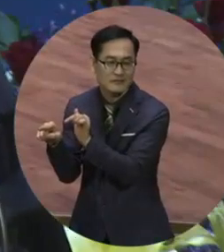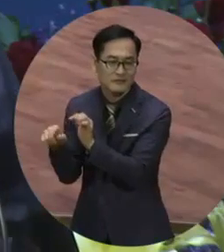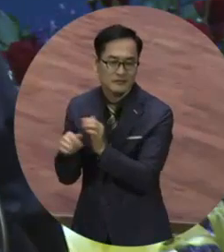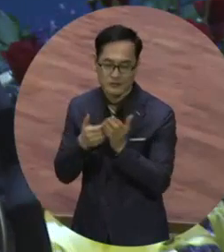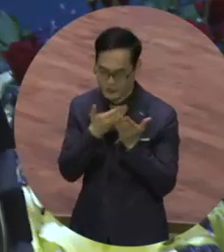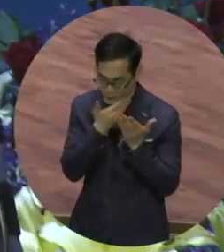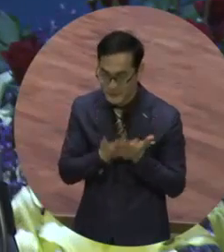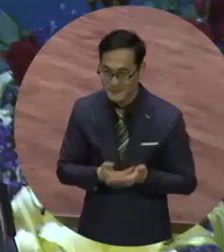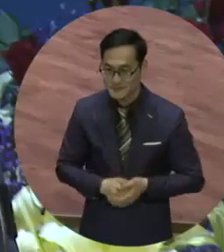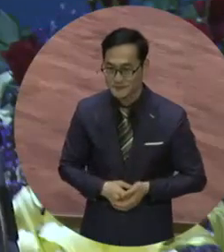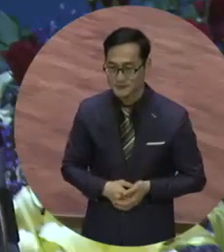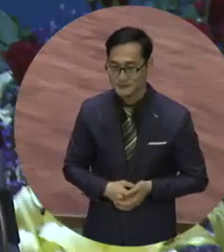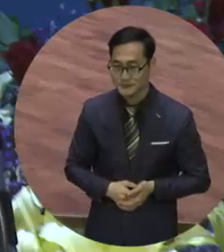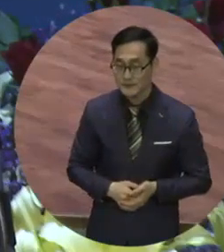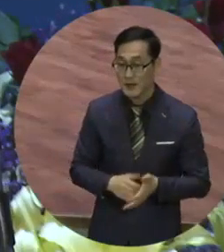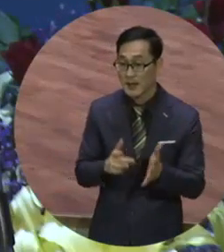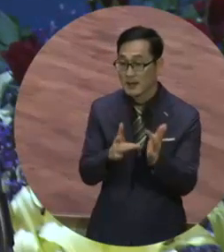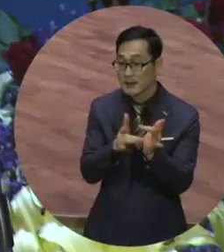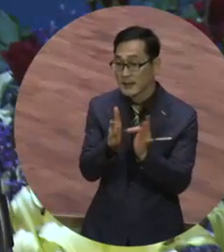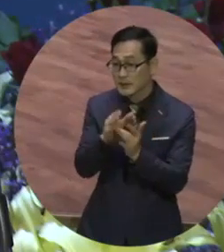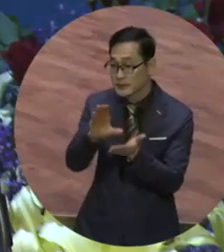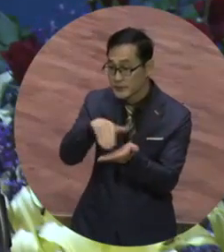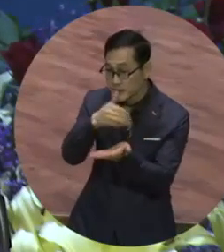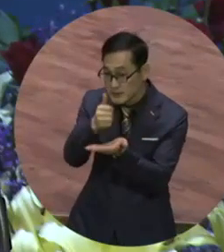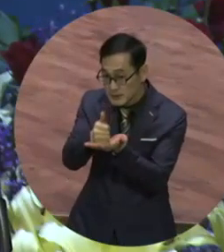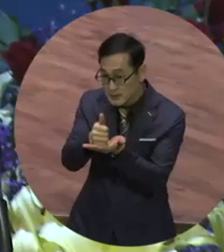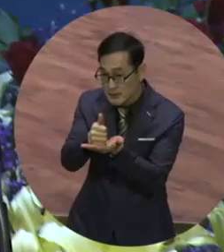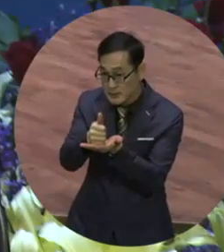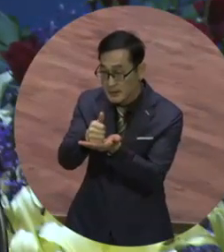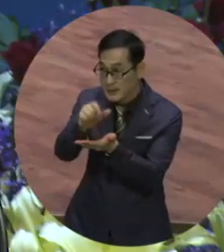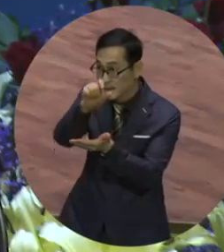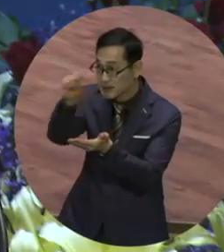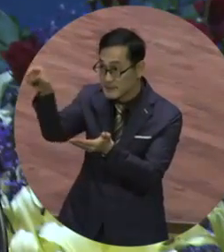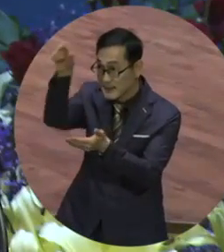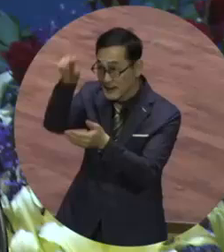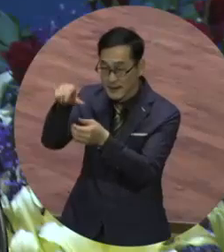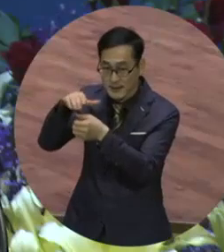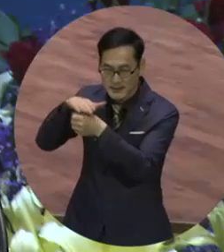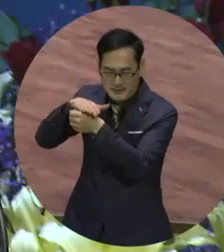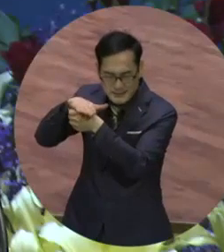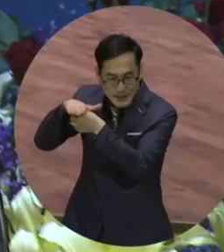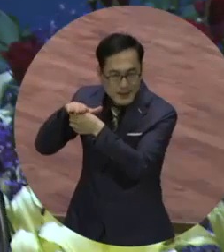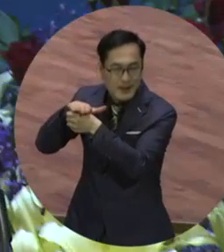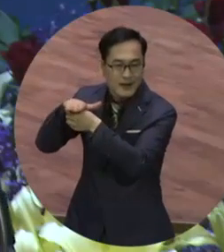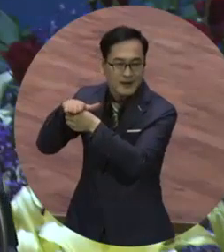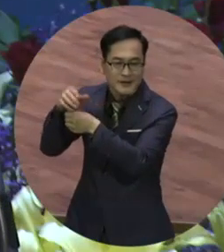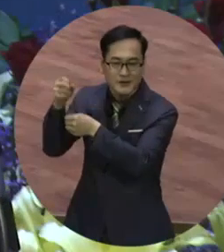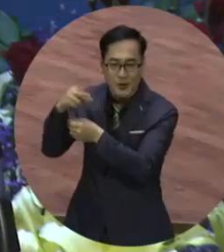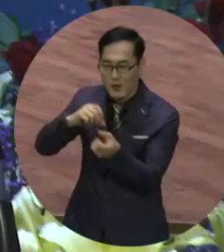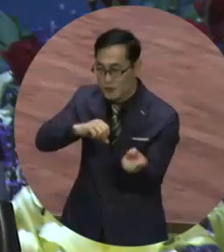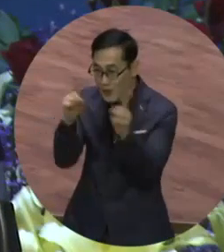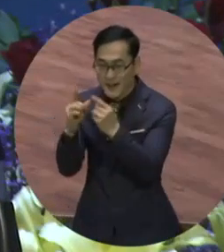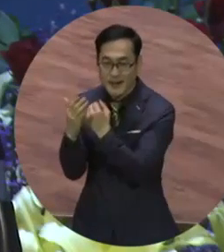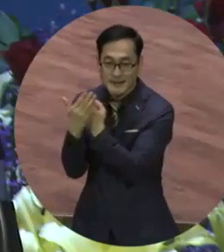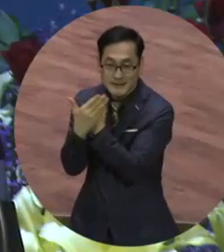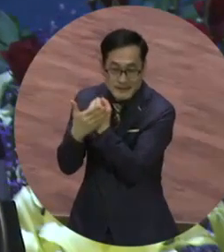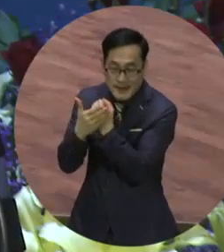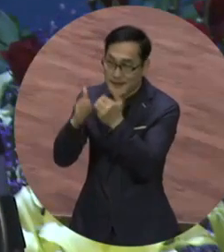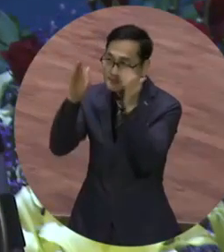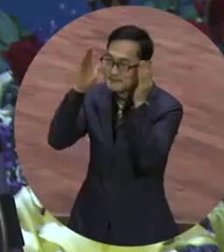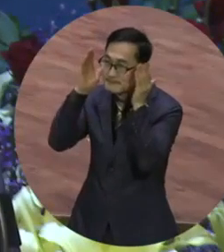우리는요. 예수 그리스도의 놀라운 십자가의 사랑과 부활의 은혜를